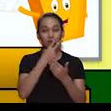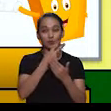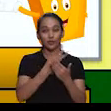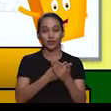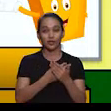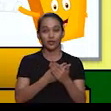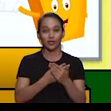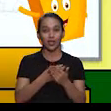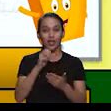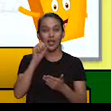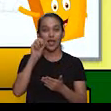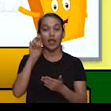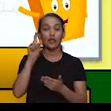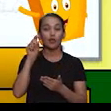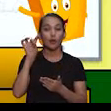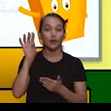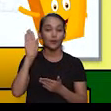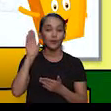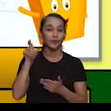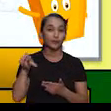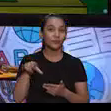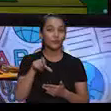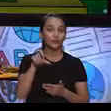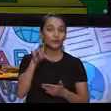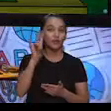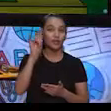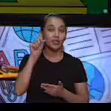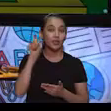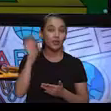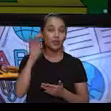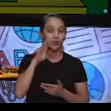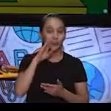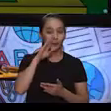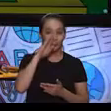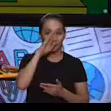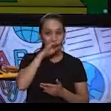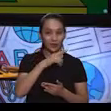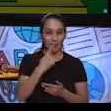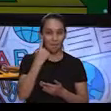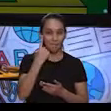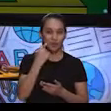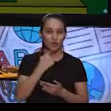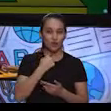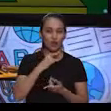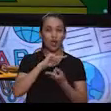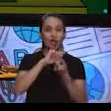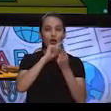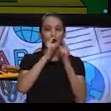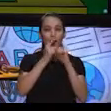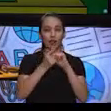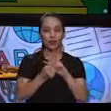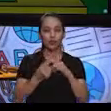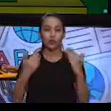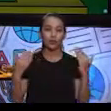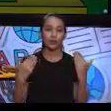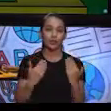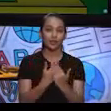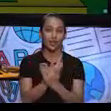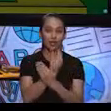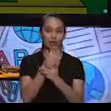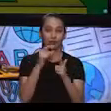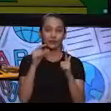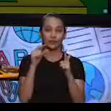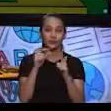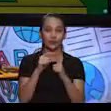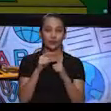ko'rsatilganidek, anhor, nahor. Demak, bir tovushni almashtirib, biz yangi ma'noli so'z